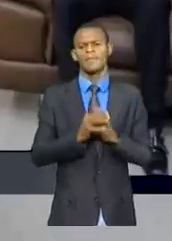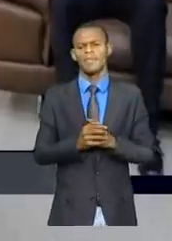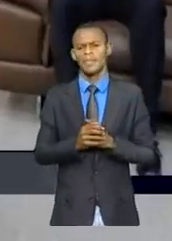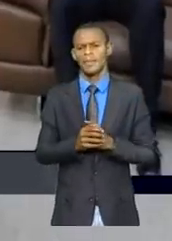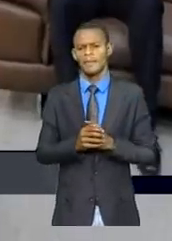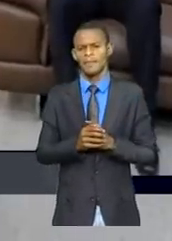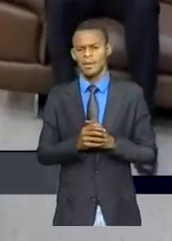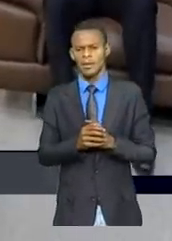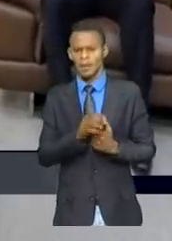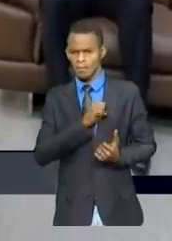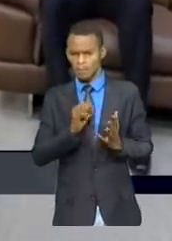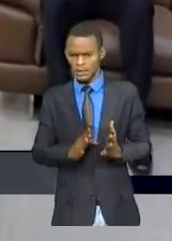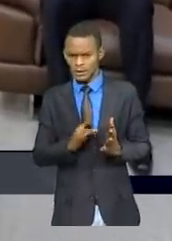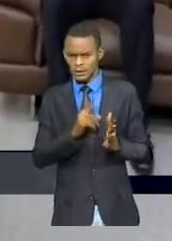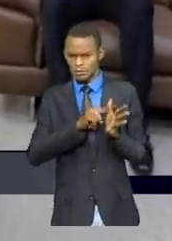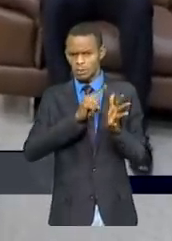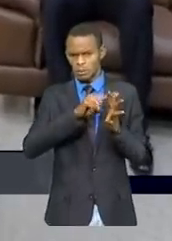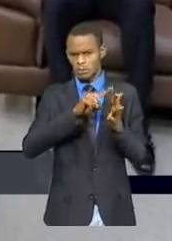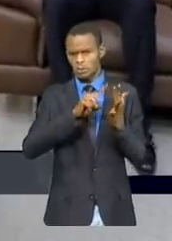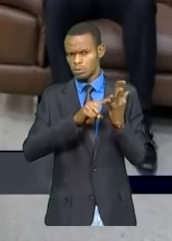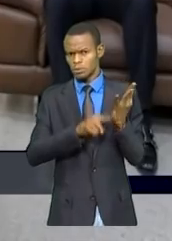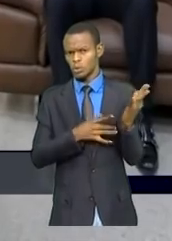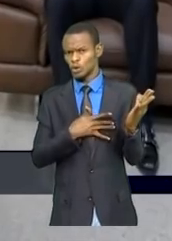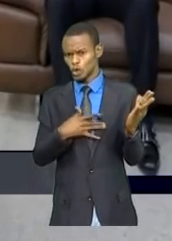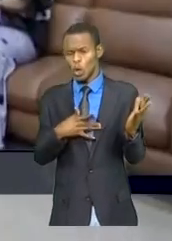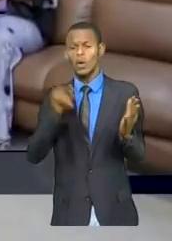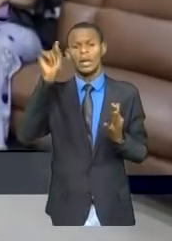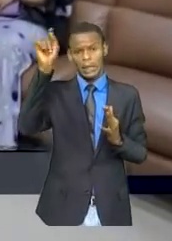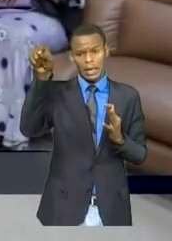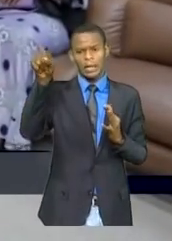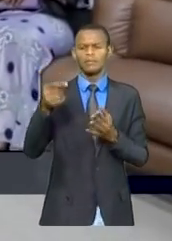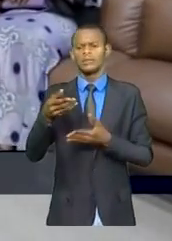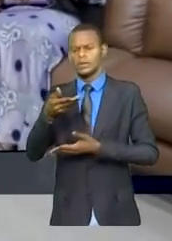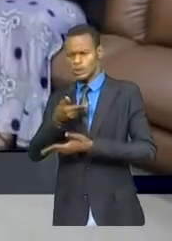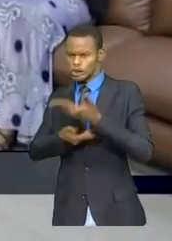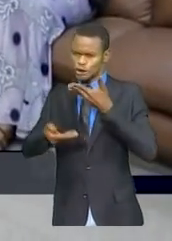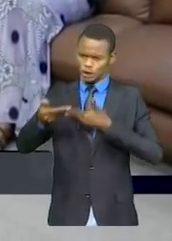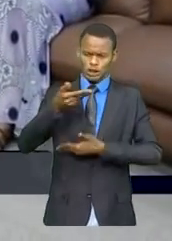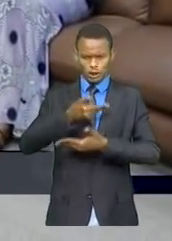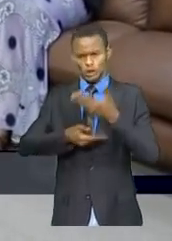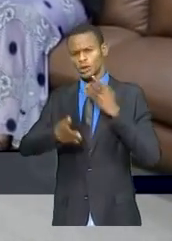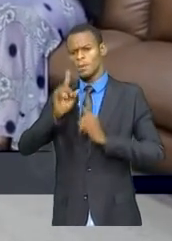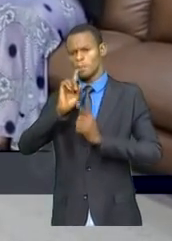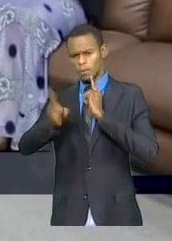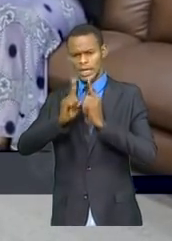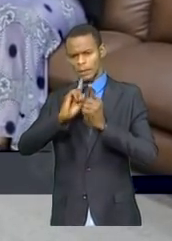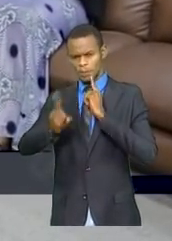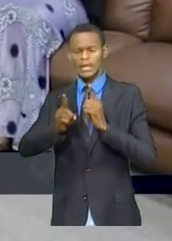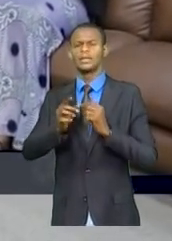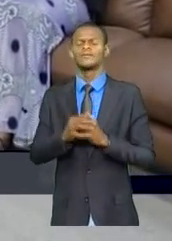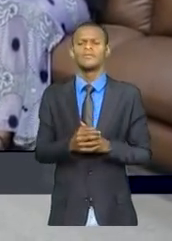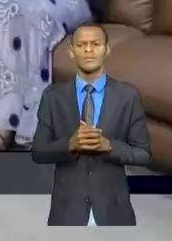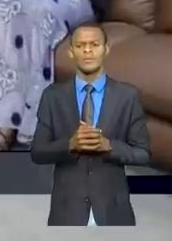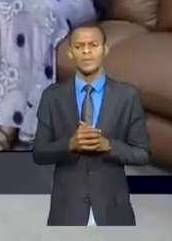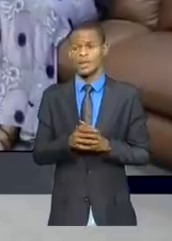Ogi Ilunga Chivuila, président du groupe provincial Kasaï oriental, et Odette Mbouingoy, vice-présidente, ont prêté